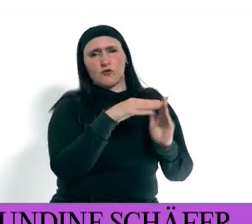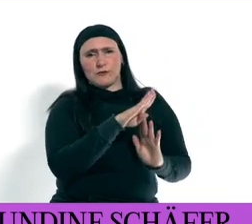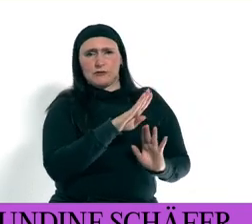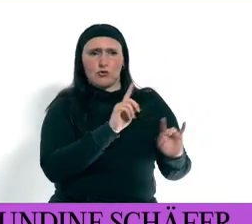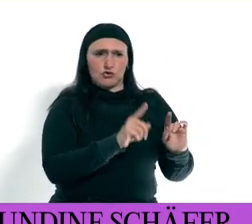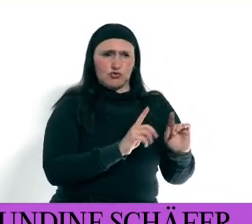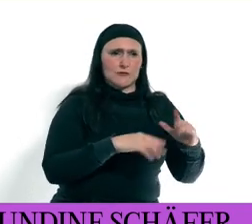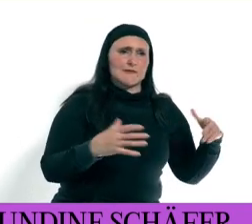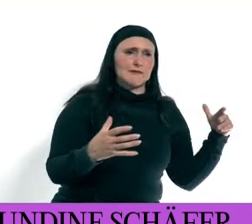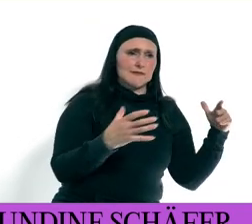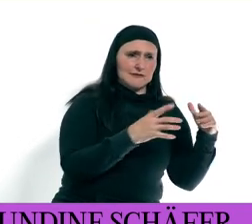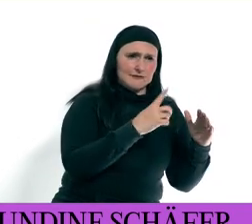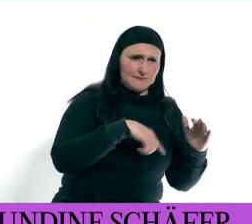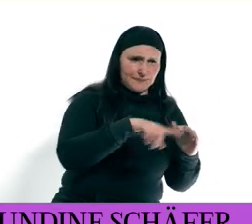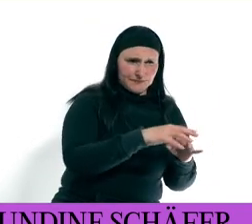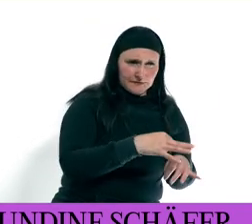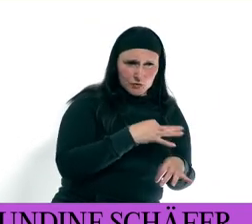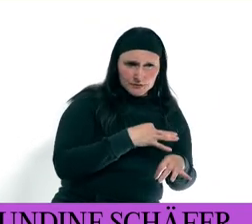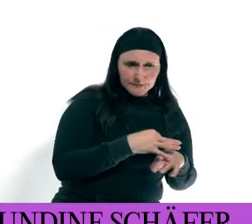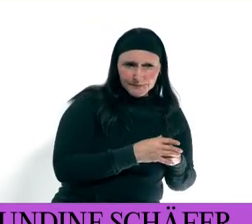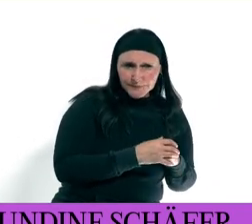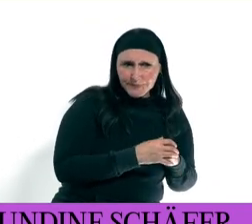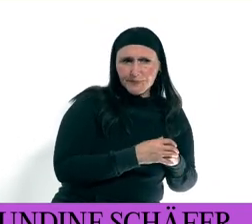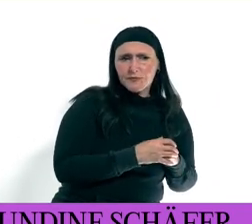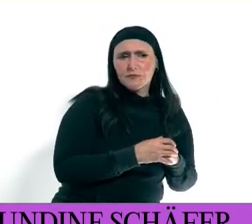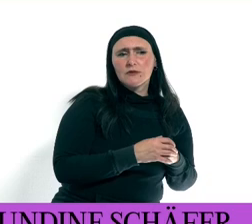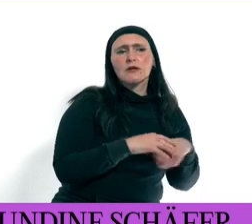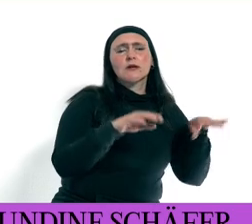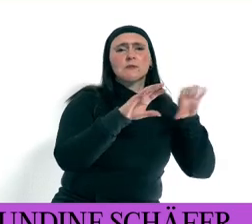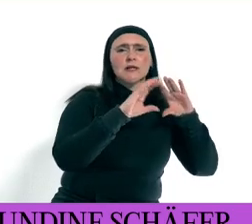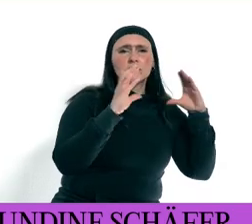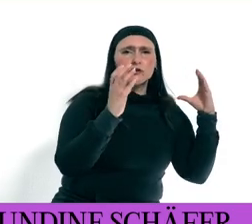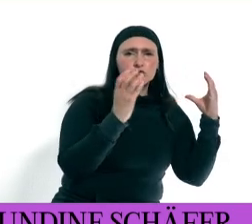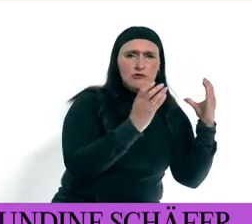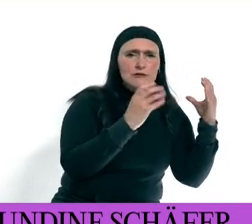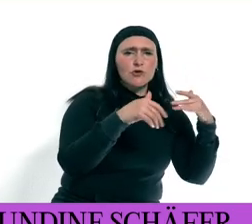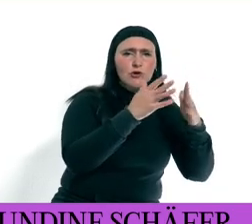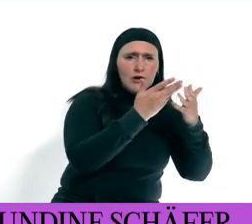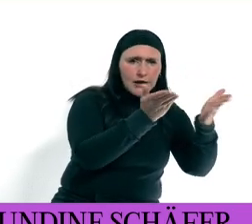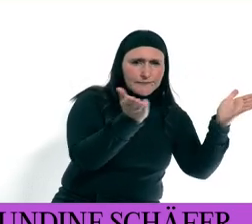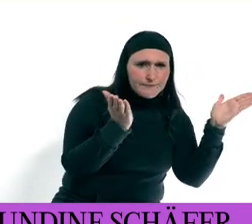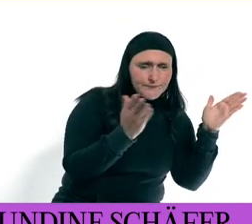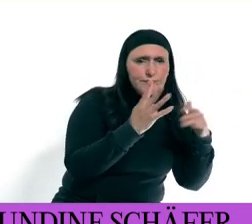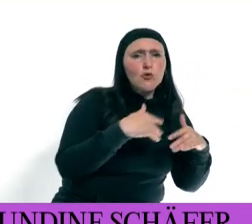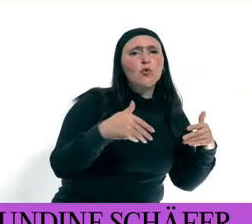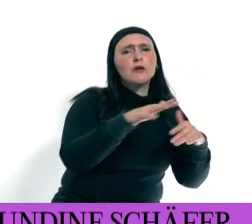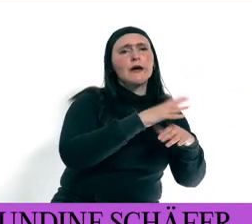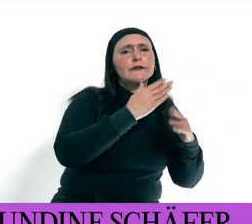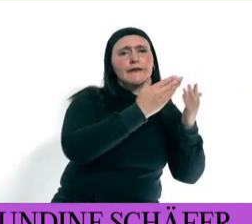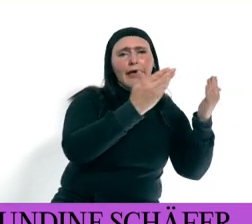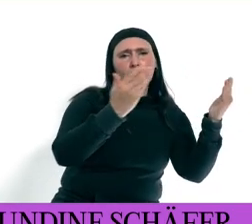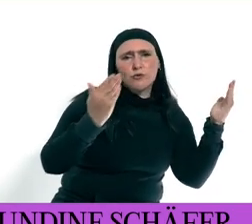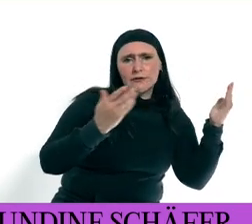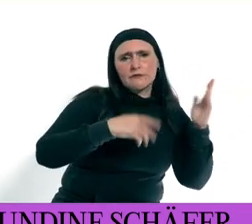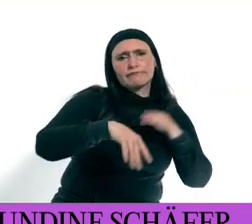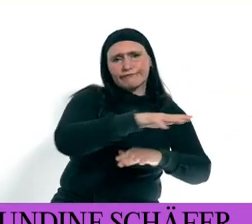Denn wir sind Teil des sozialen Gewebes, wenn man so will. Wir sind eben im öffentlichen Raum